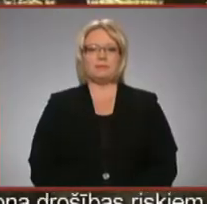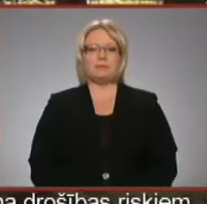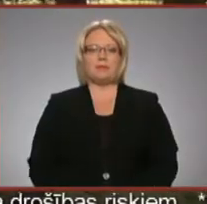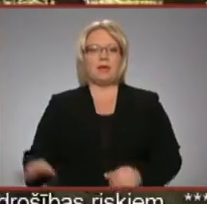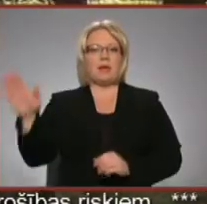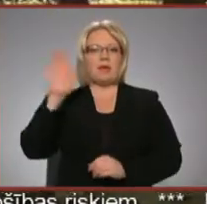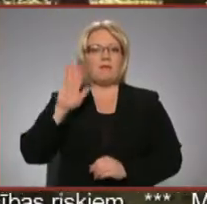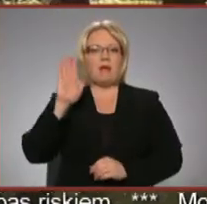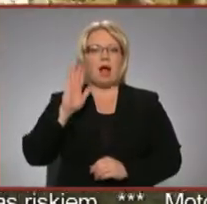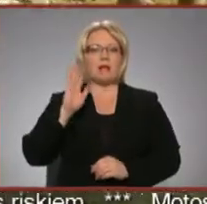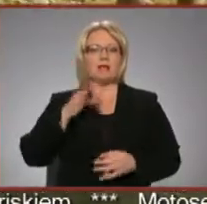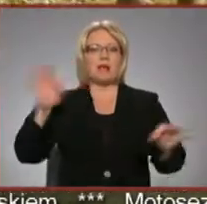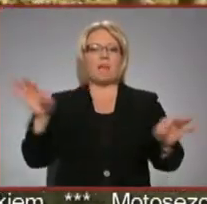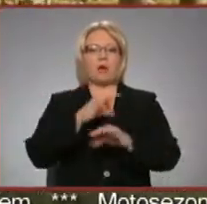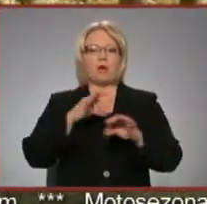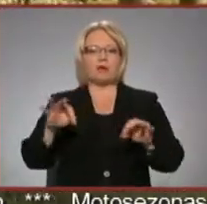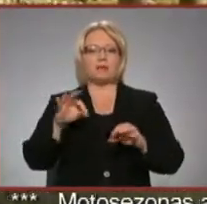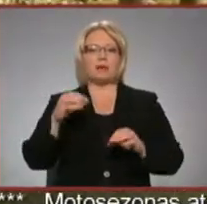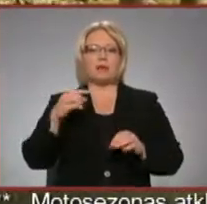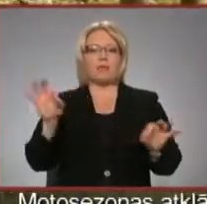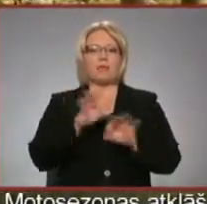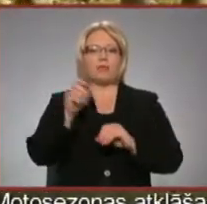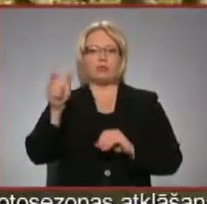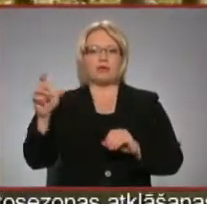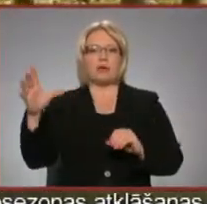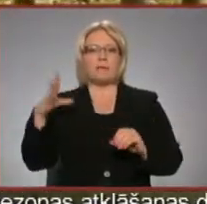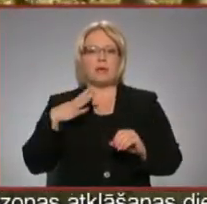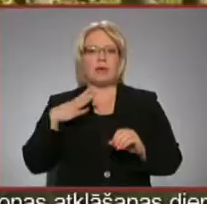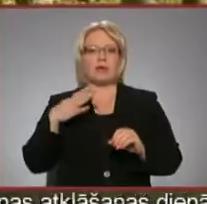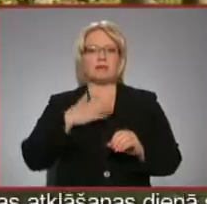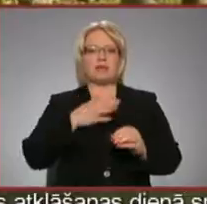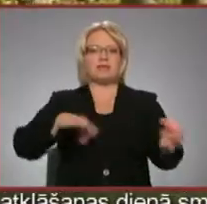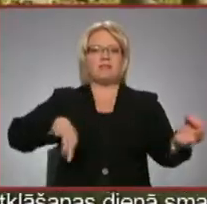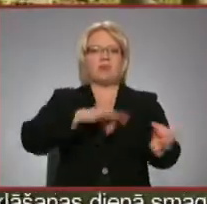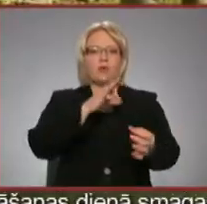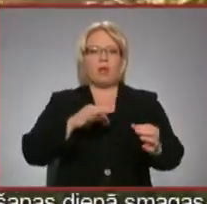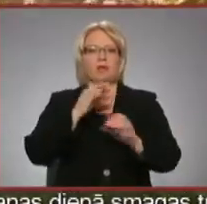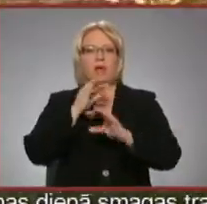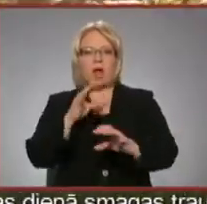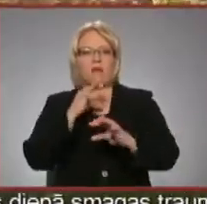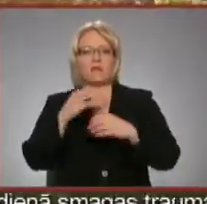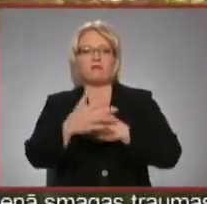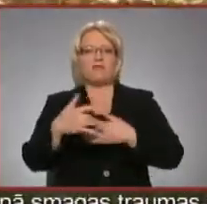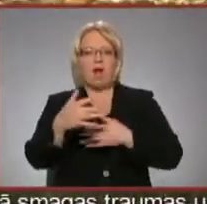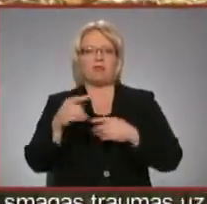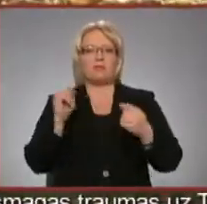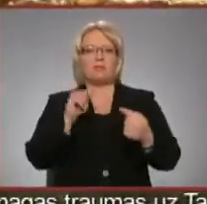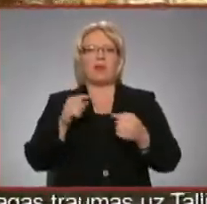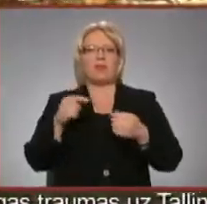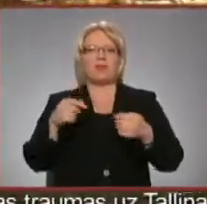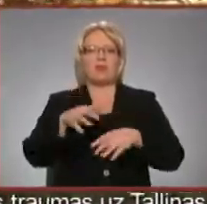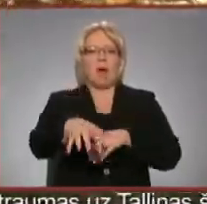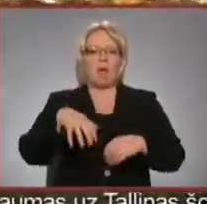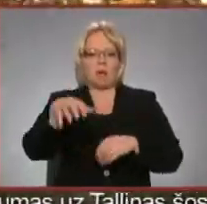Valsts kamera orķestra Simfoneta Rīga mūziķi šodien bija apmainījuši savus violas, alts un flauts pret grābekļiem un